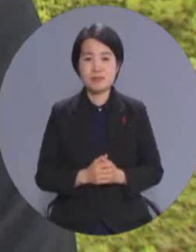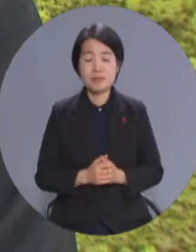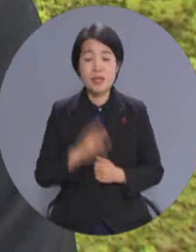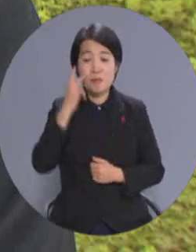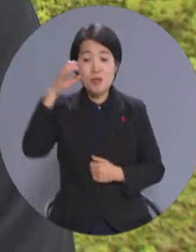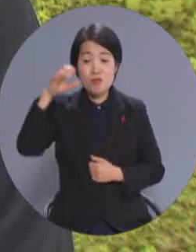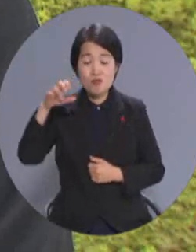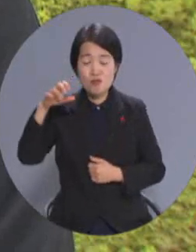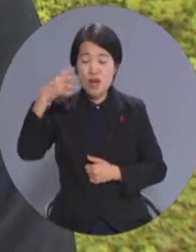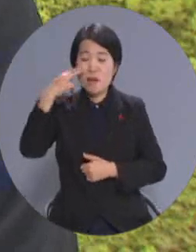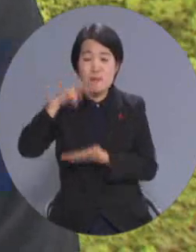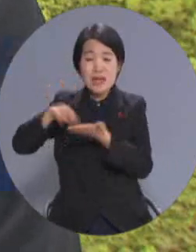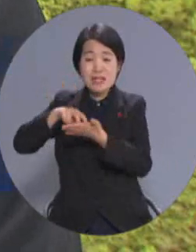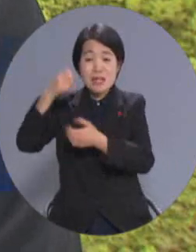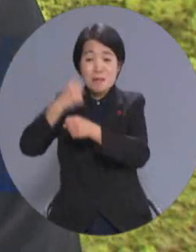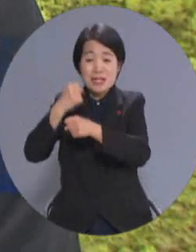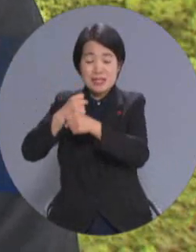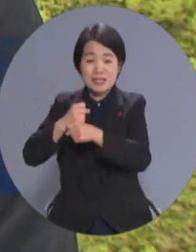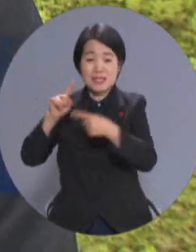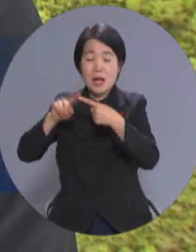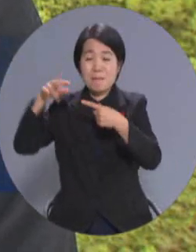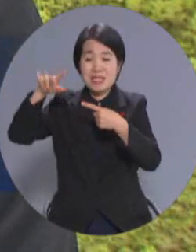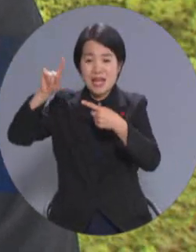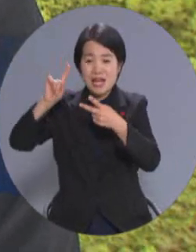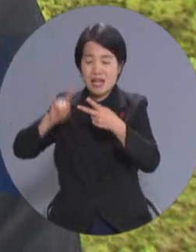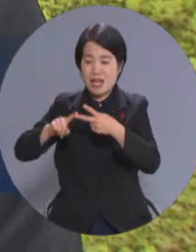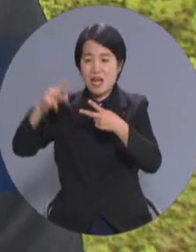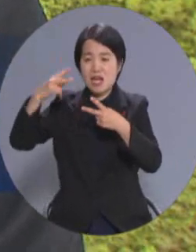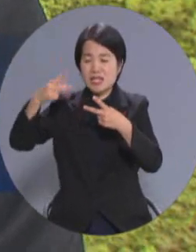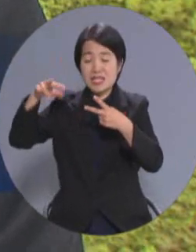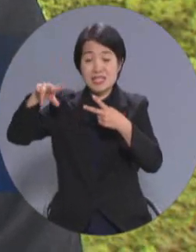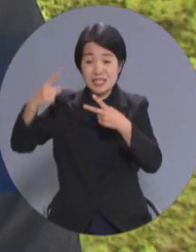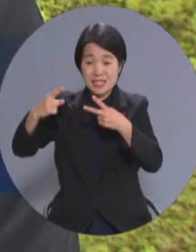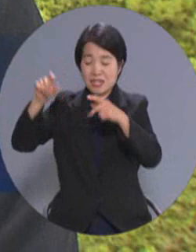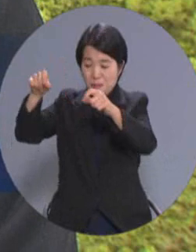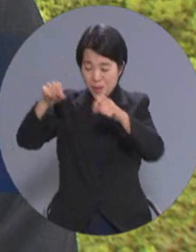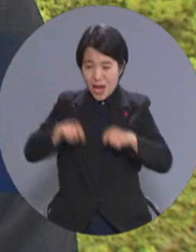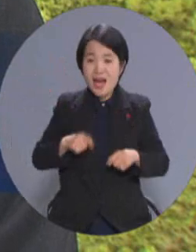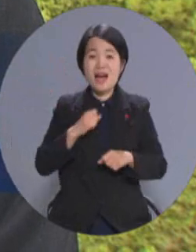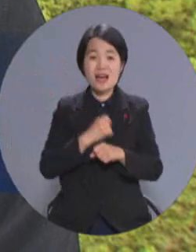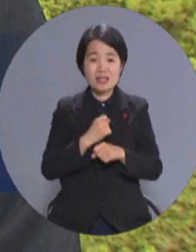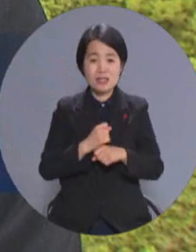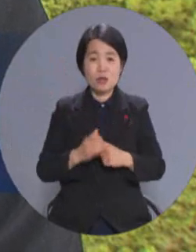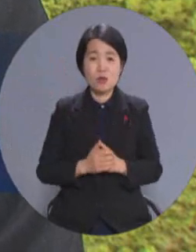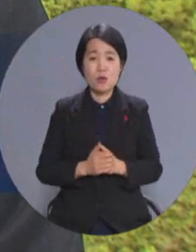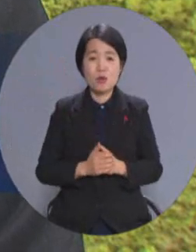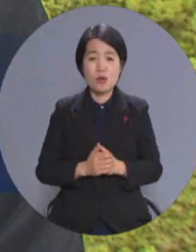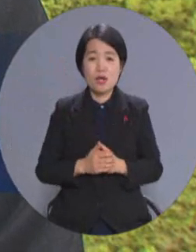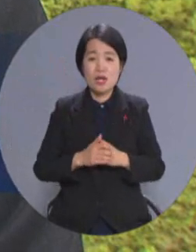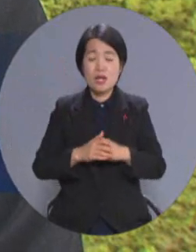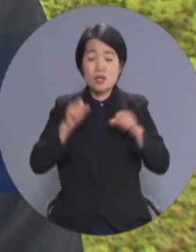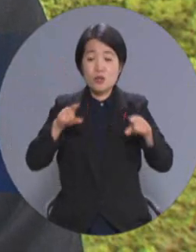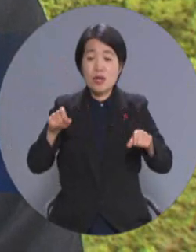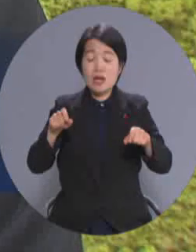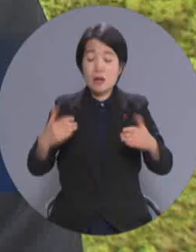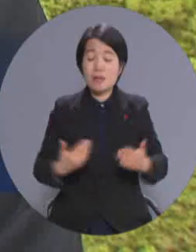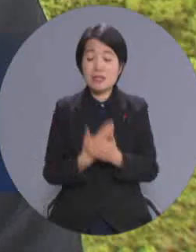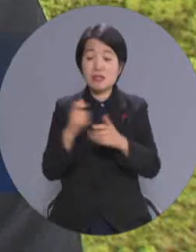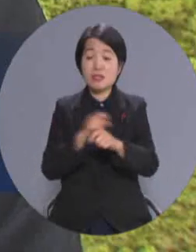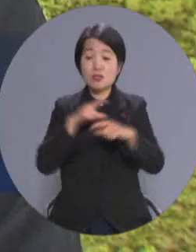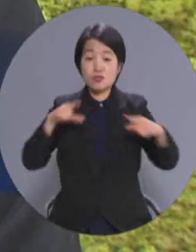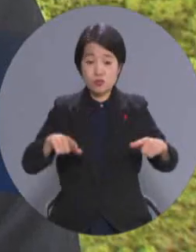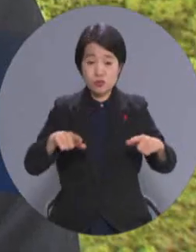미국의 픽사라든가 월트 디즈니 같은 역할을 순천시가 해나가면서 기회발전 특구로